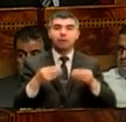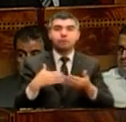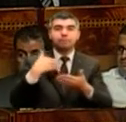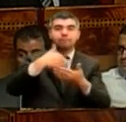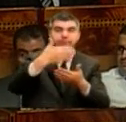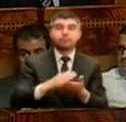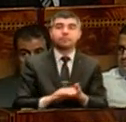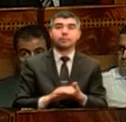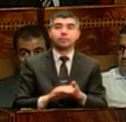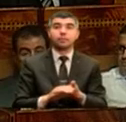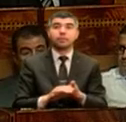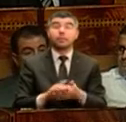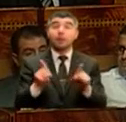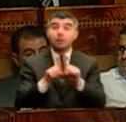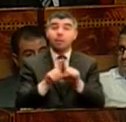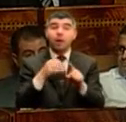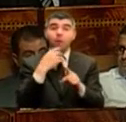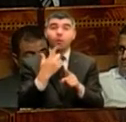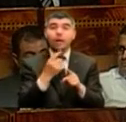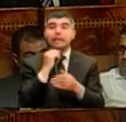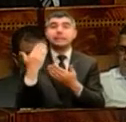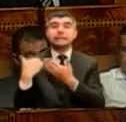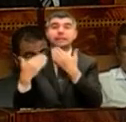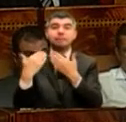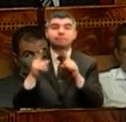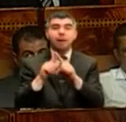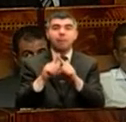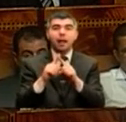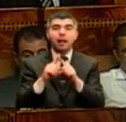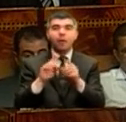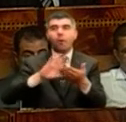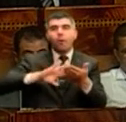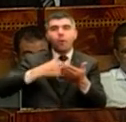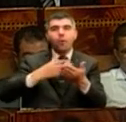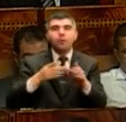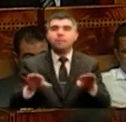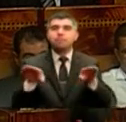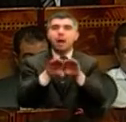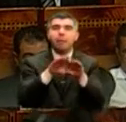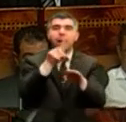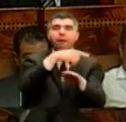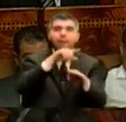كانت تتحس بانه العداله المجاليه خاصها تكون فيها. بغينا ايضا طرق السياره اللي